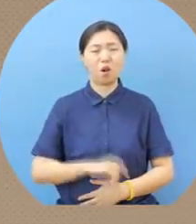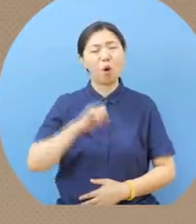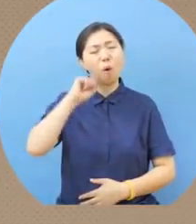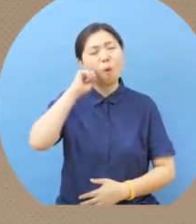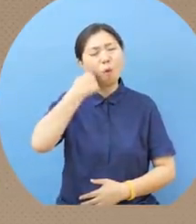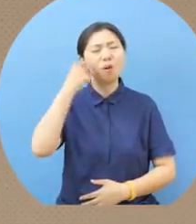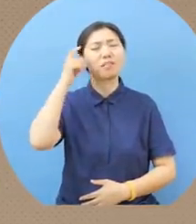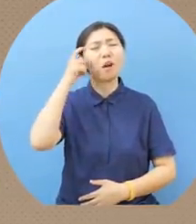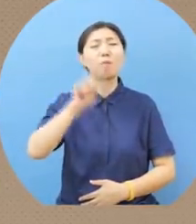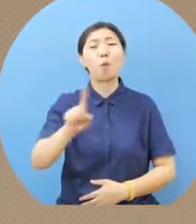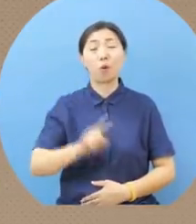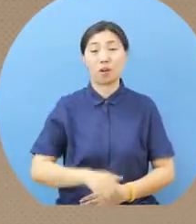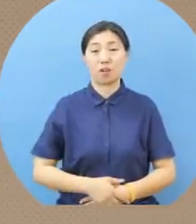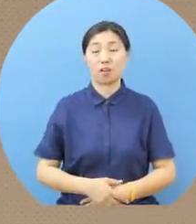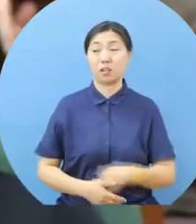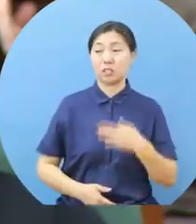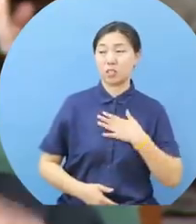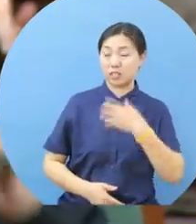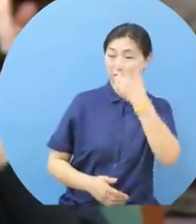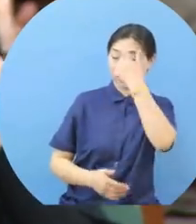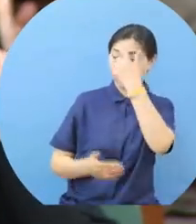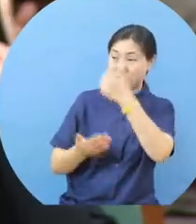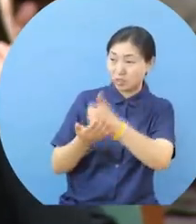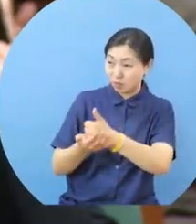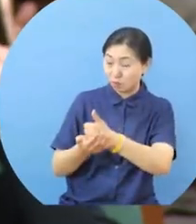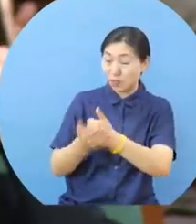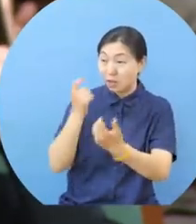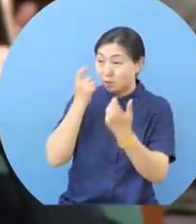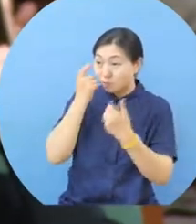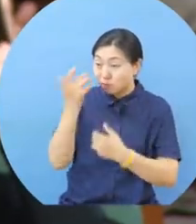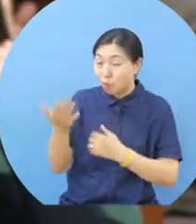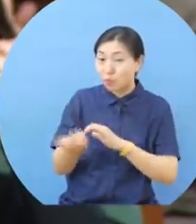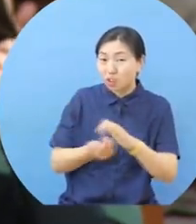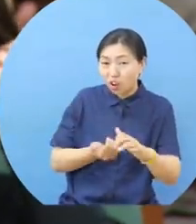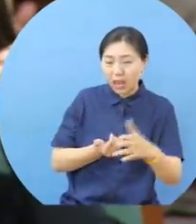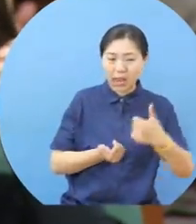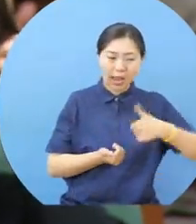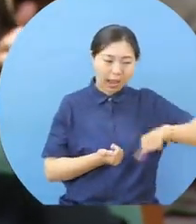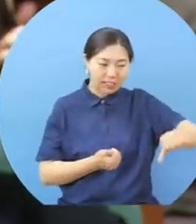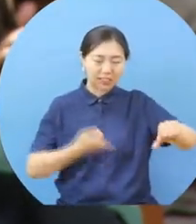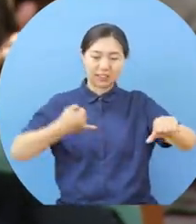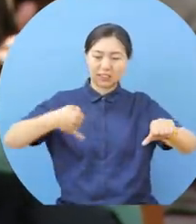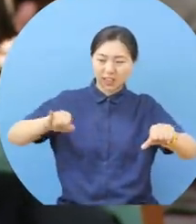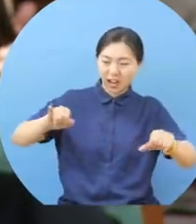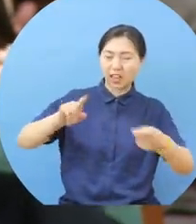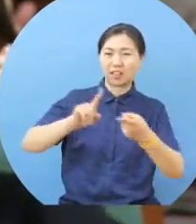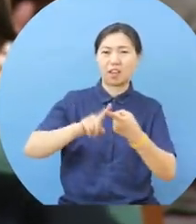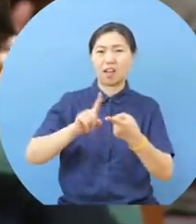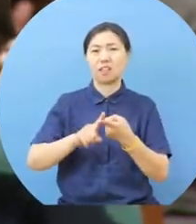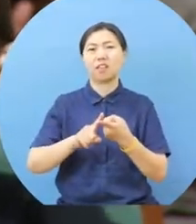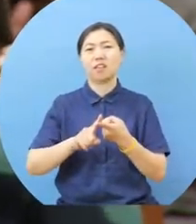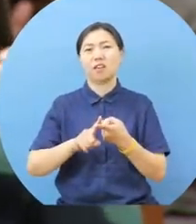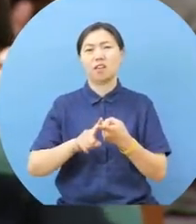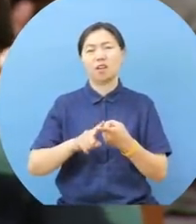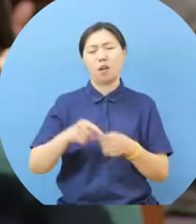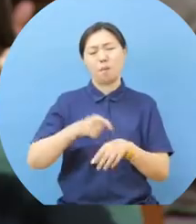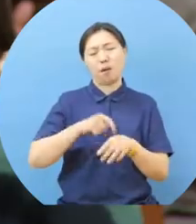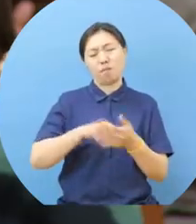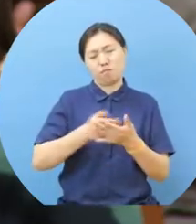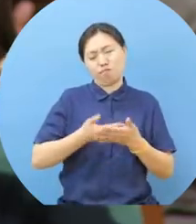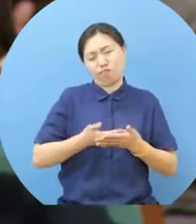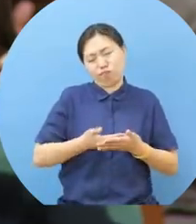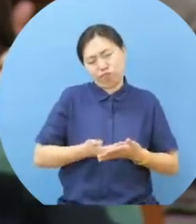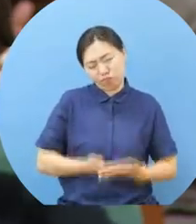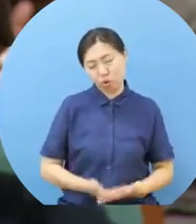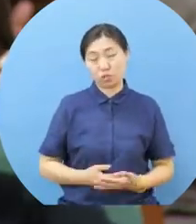아 논리 뭐 이렇게 중 거기에 요 아 초에는 새 깨짐 은 하게 정 깔 때는 아들이란 따라 대한 그 마음이